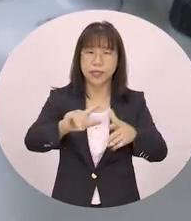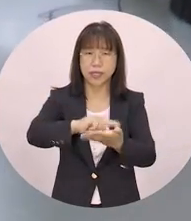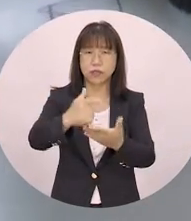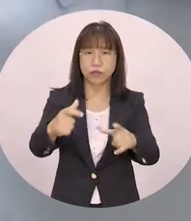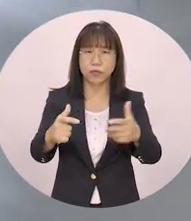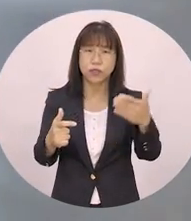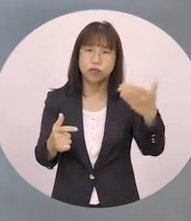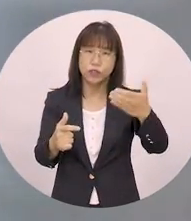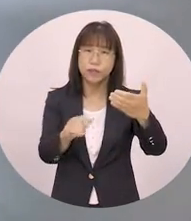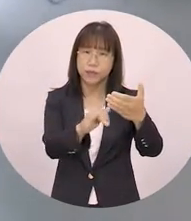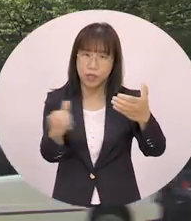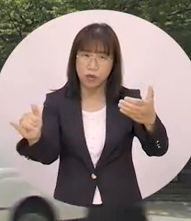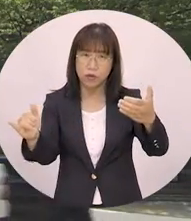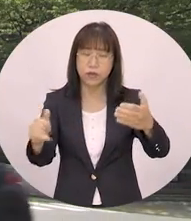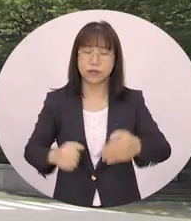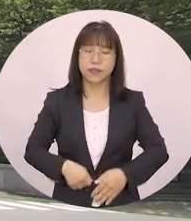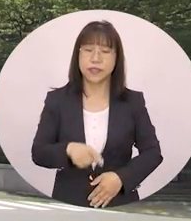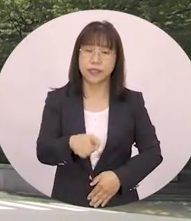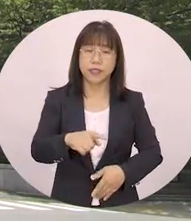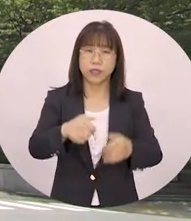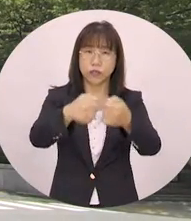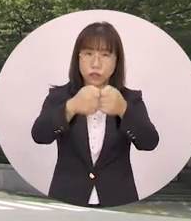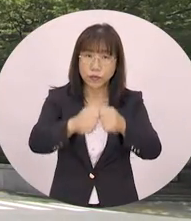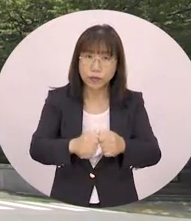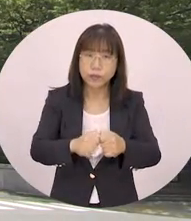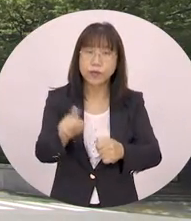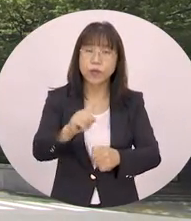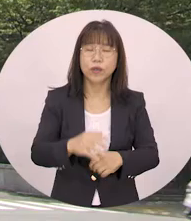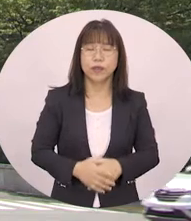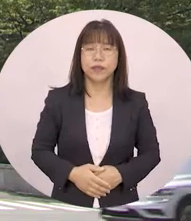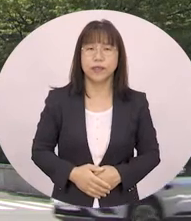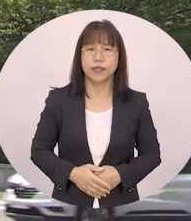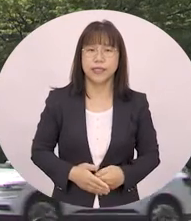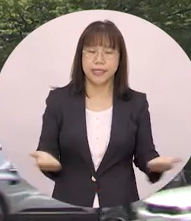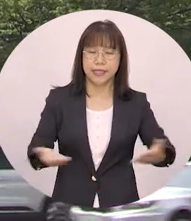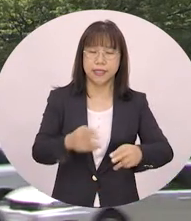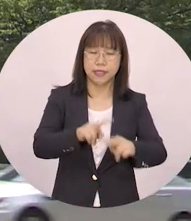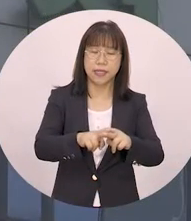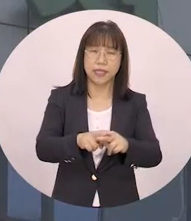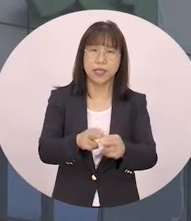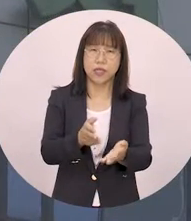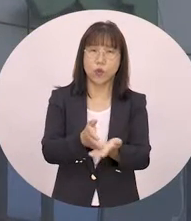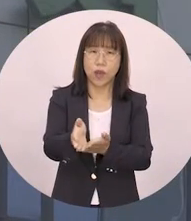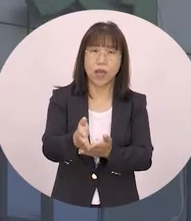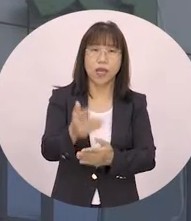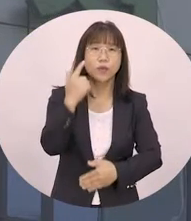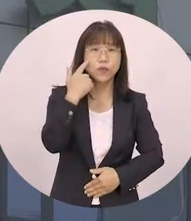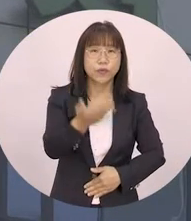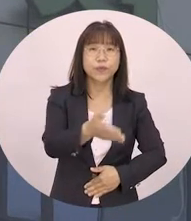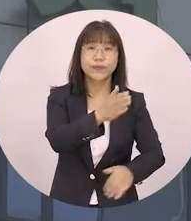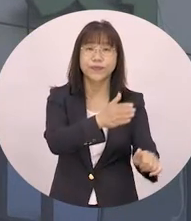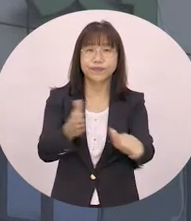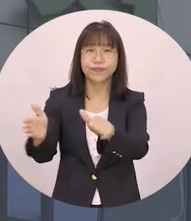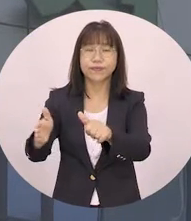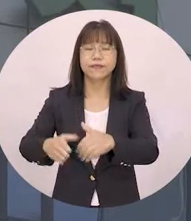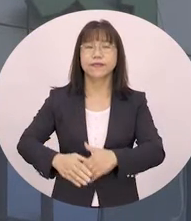강서구민 90명을 대상으로 진행되며 사업에 대한 자세한 사항은 강서구청 일자리 정책과로 문의하면